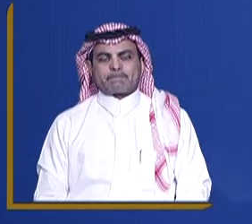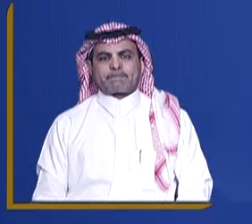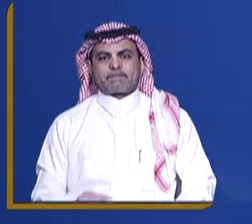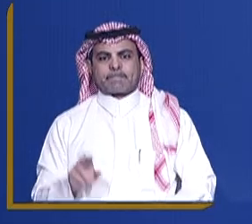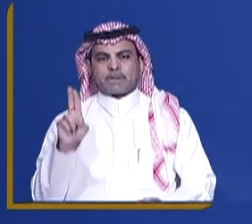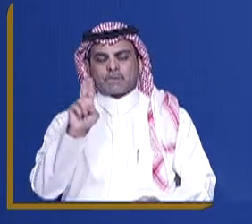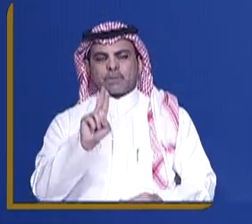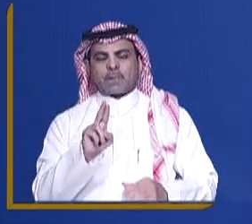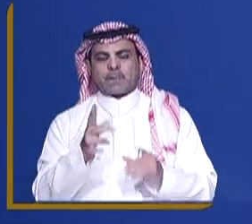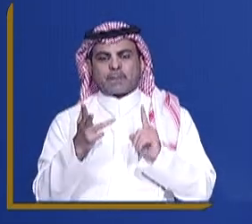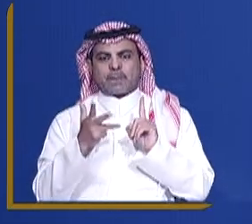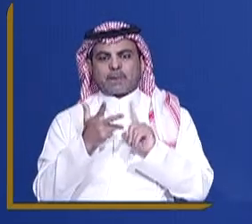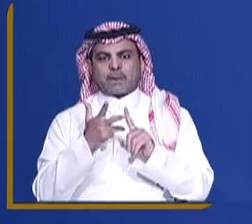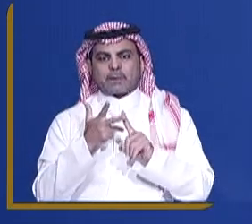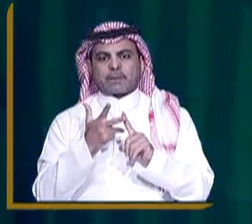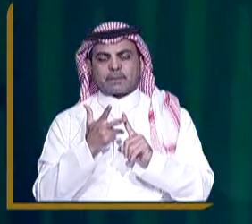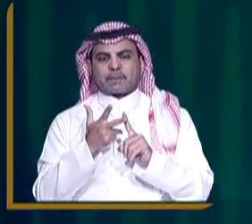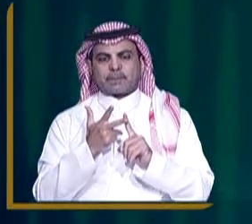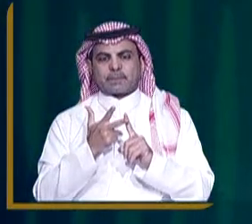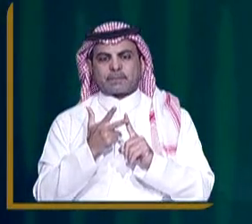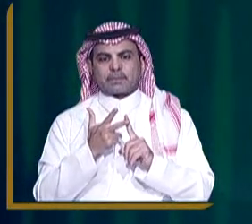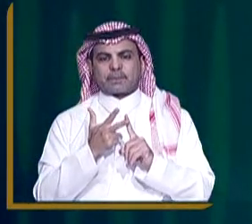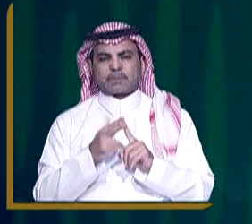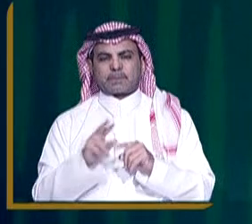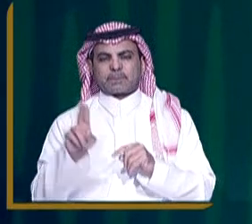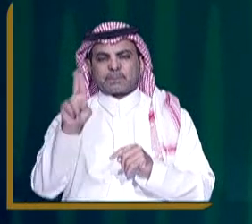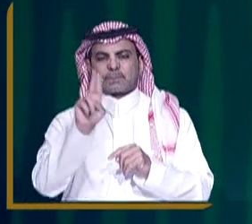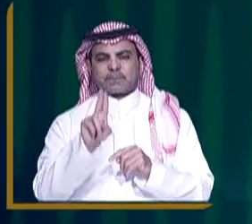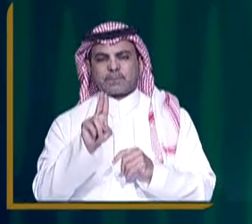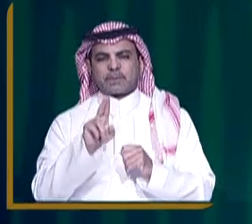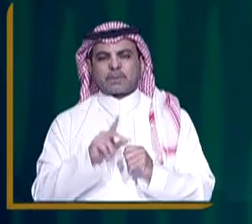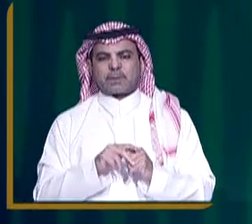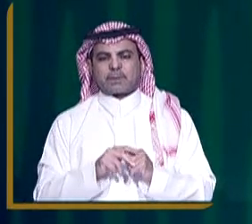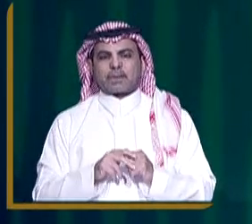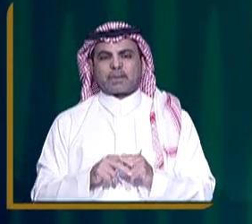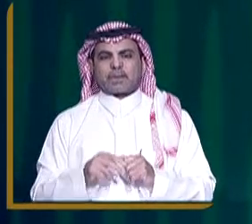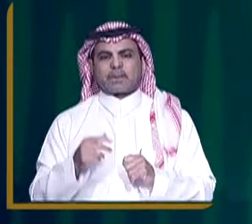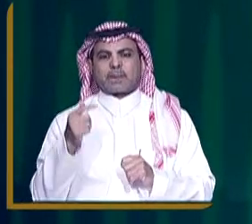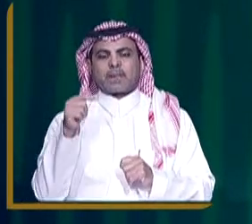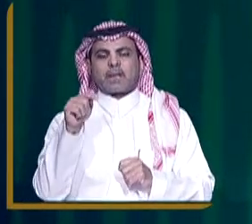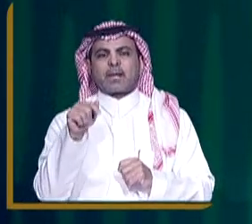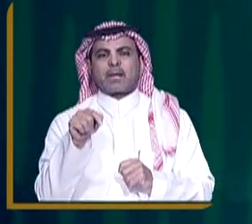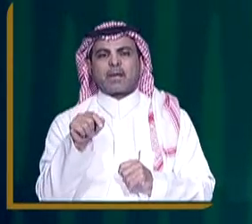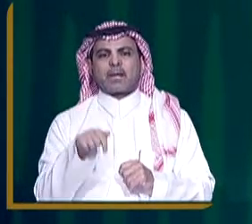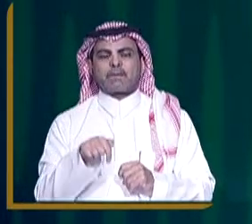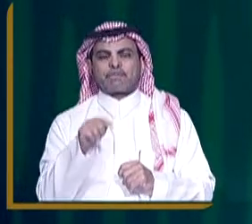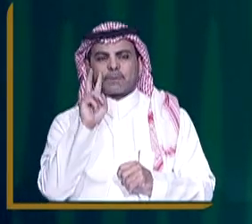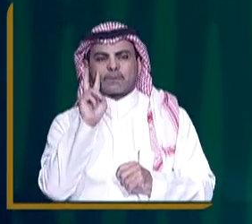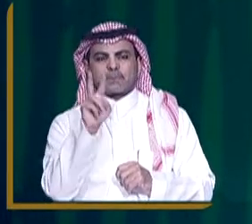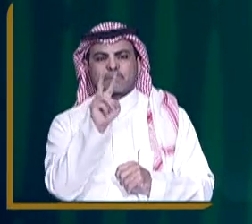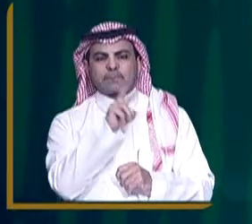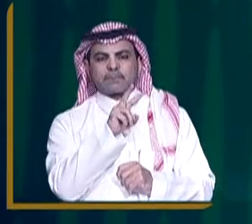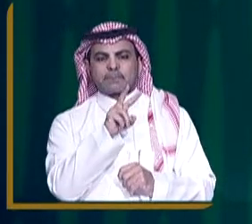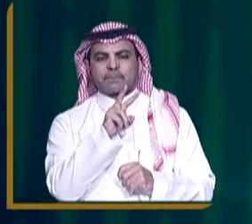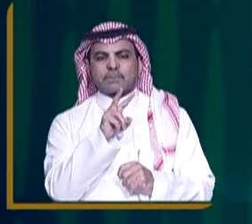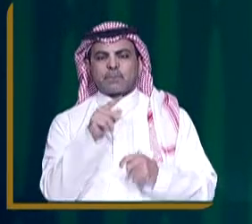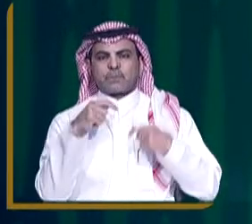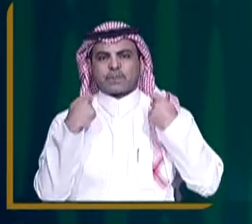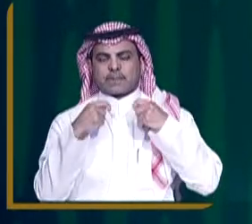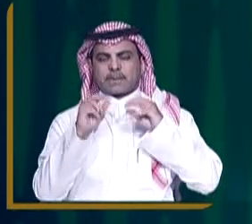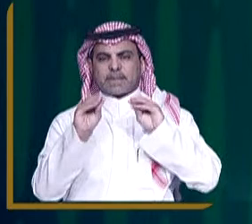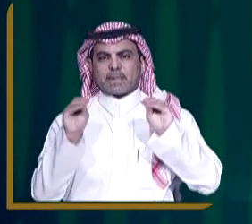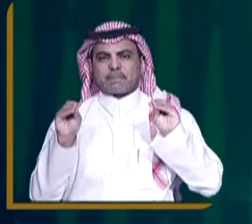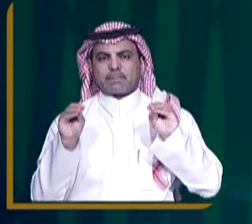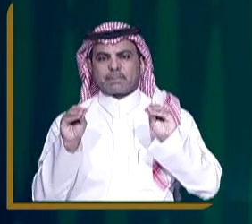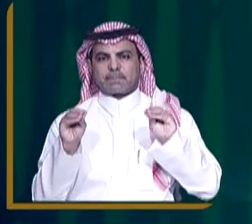عليكم. عليكم السلام. محمد الشريف من روتانا اف ام. سؤالي لك معالي الوزير، هناك من ابرز مستجدات وزاره التعليم هو